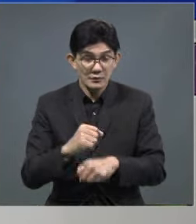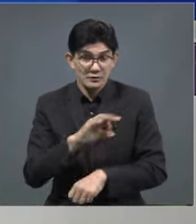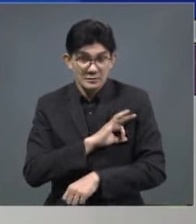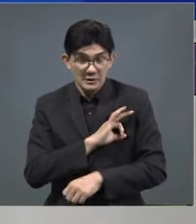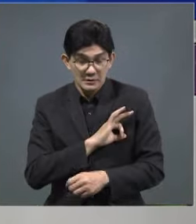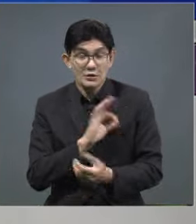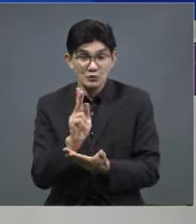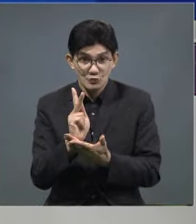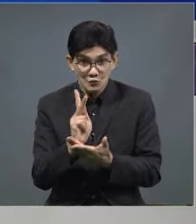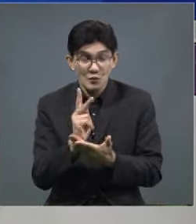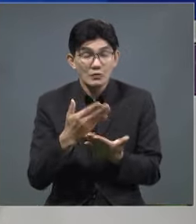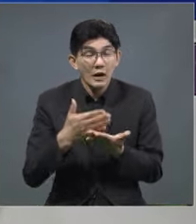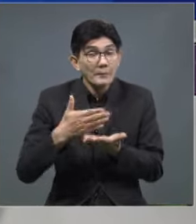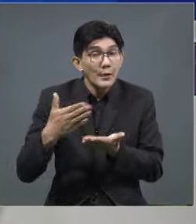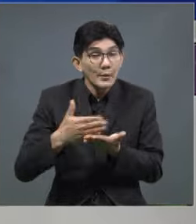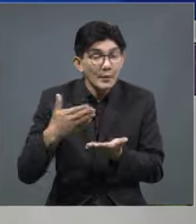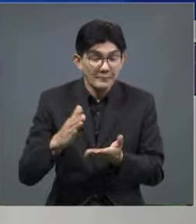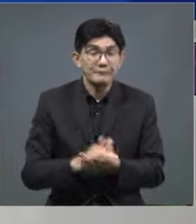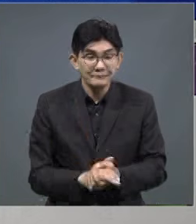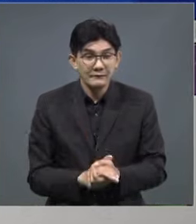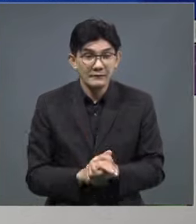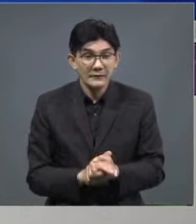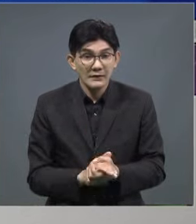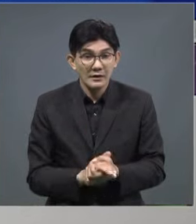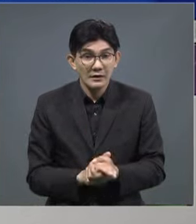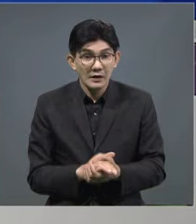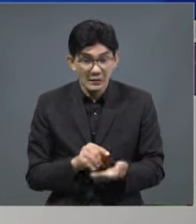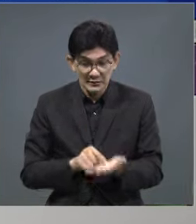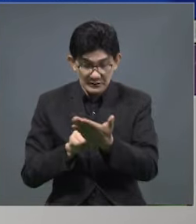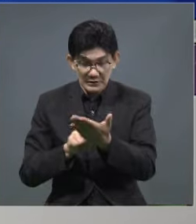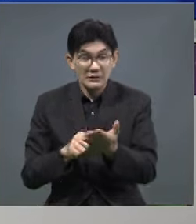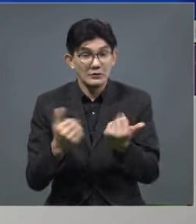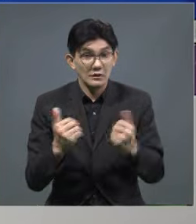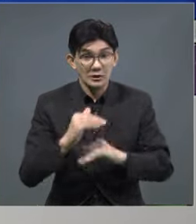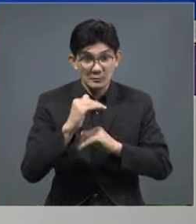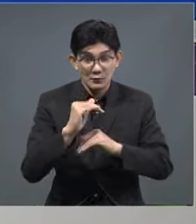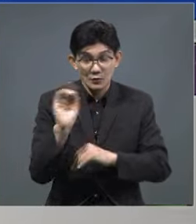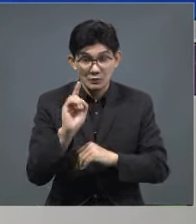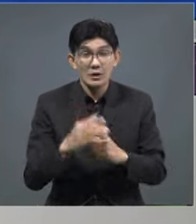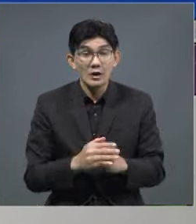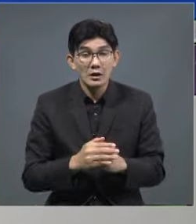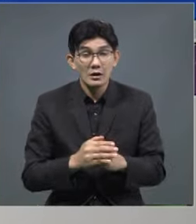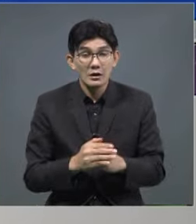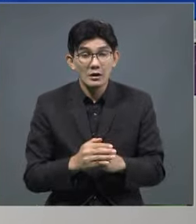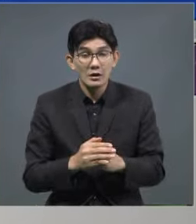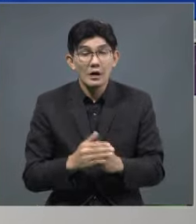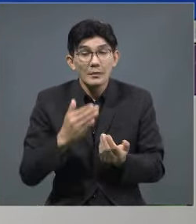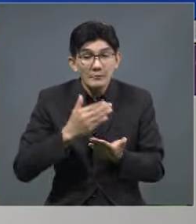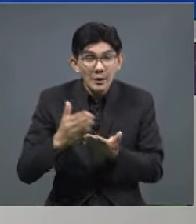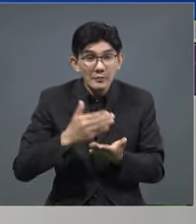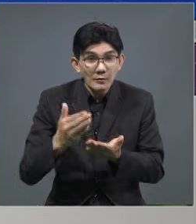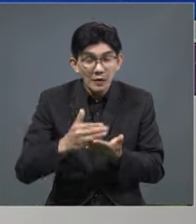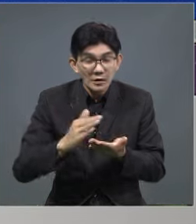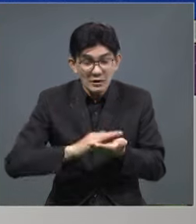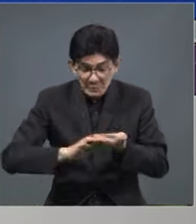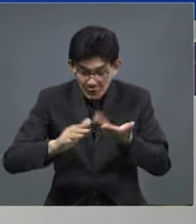ของผู้กู้ในการชำระหนี้นะครับคือตัวของร่างที่จะเข้าไปที่ครม.เนี่ยกำหนดไว้นะครับว่าระยะเวลาการชำระหนี้ต้องแล้ว